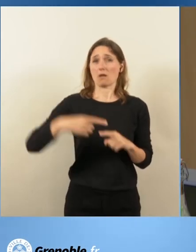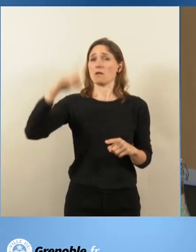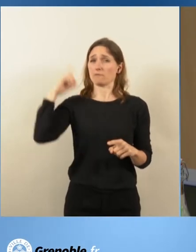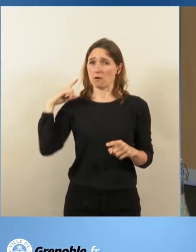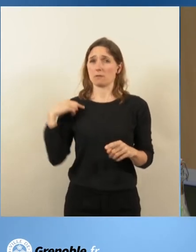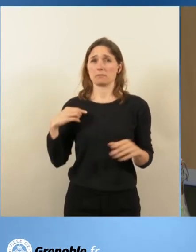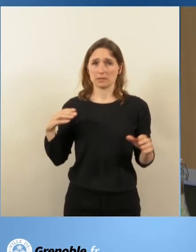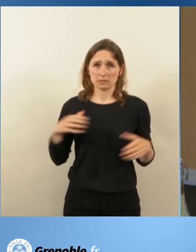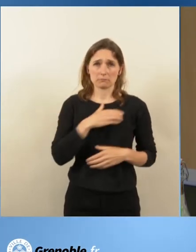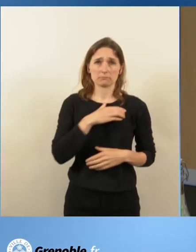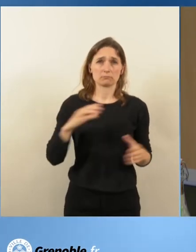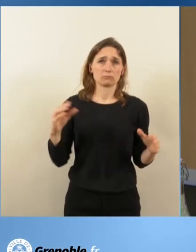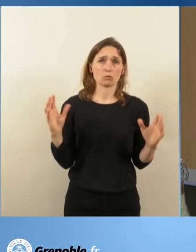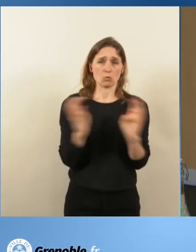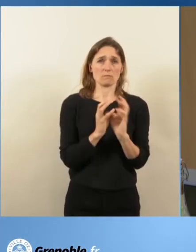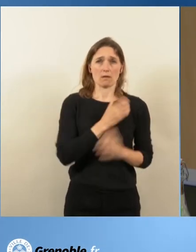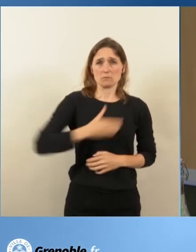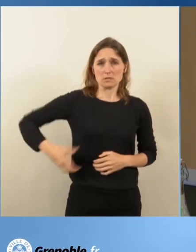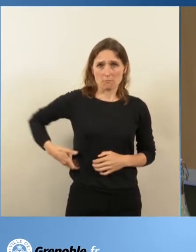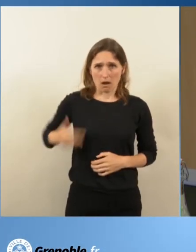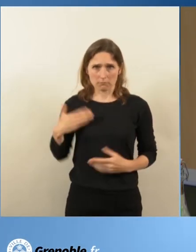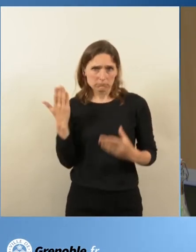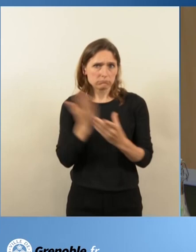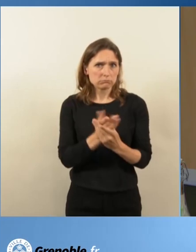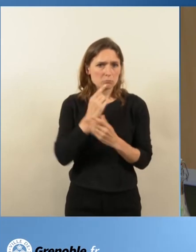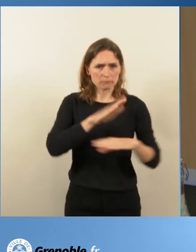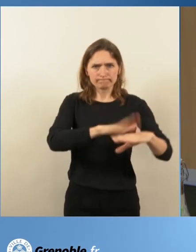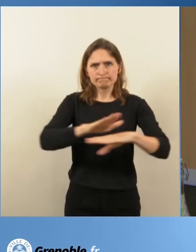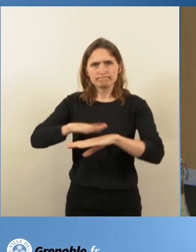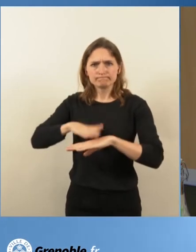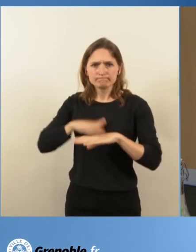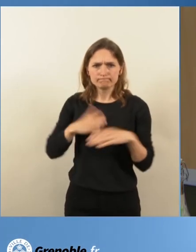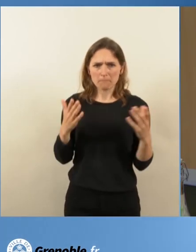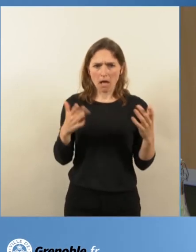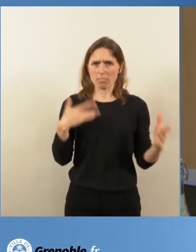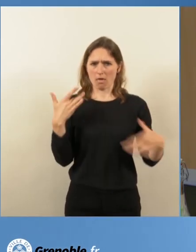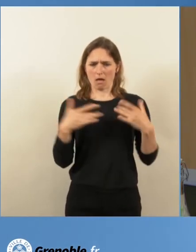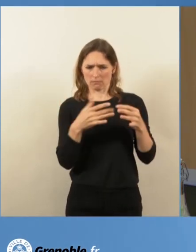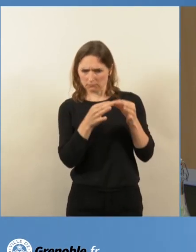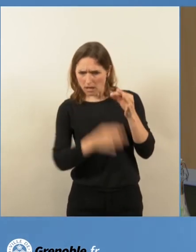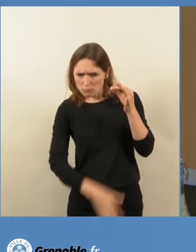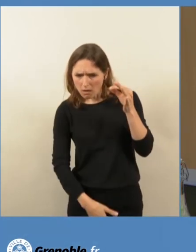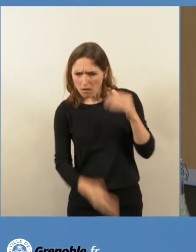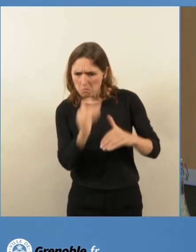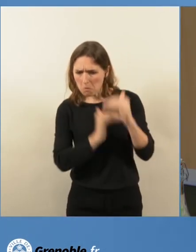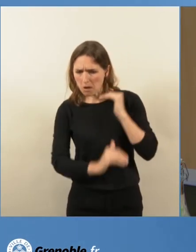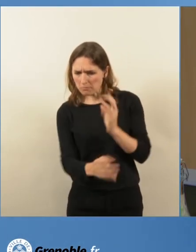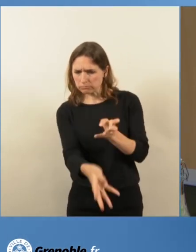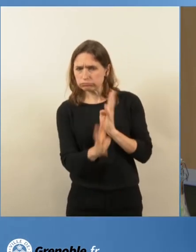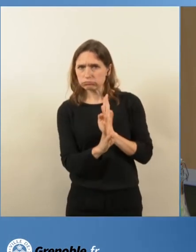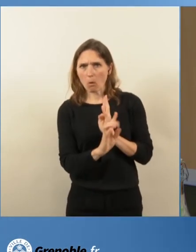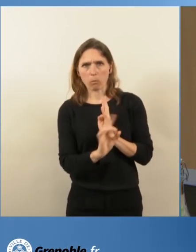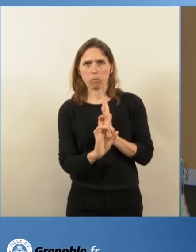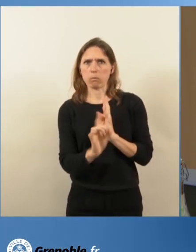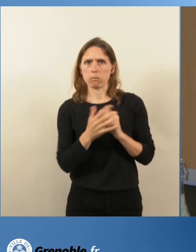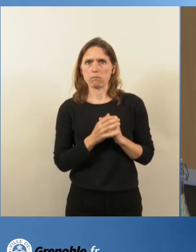pour vous rappeler la réalité des résultats déplorables de vos choix à la programmation quelques